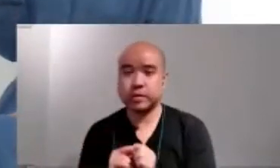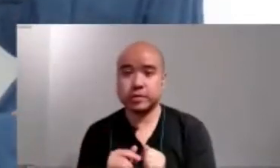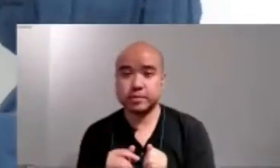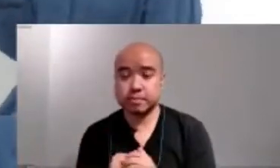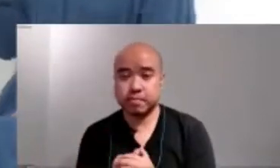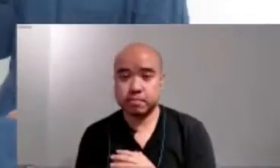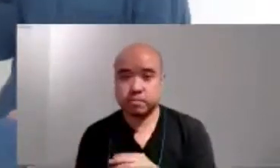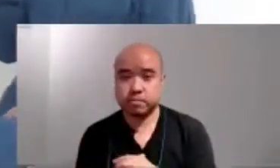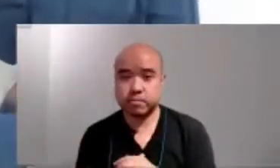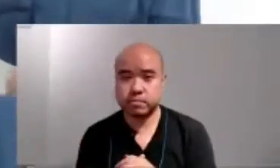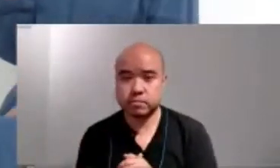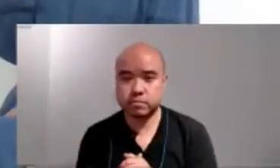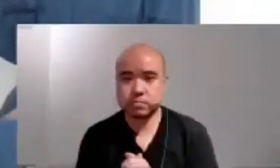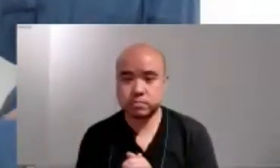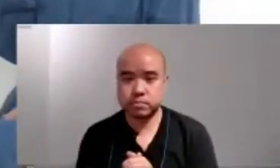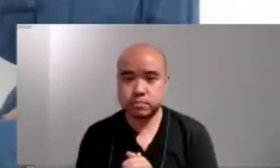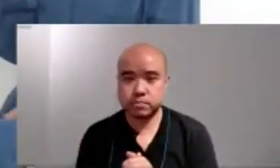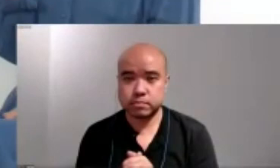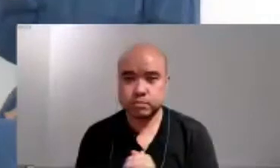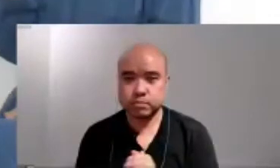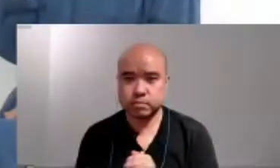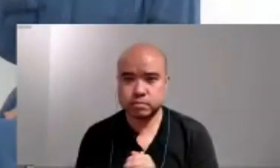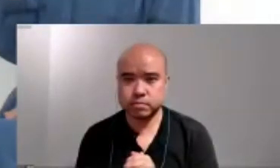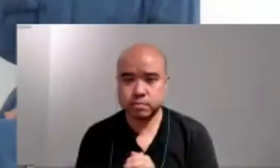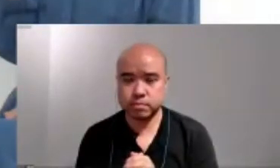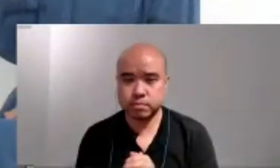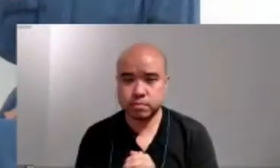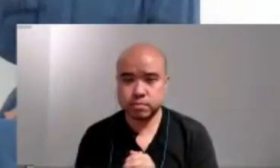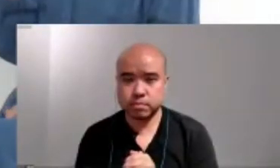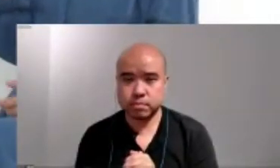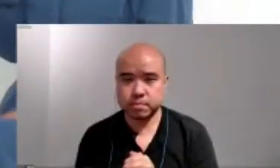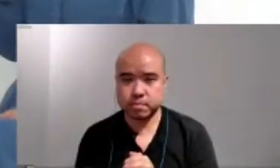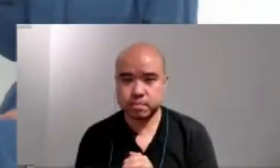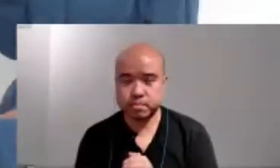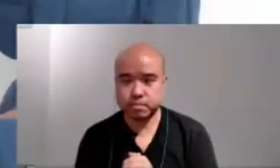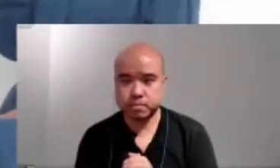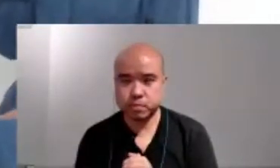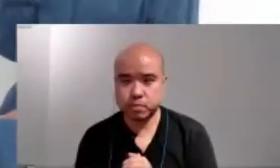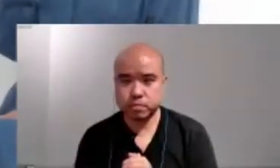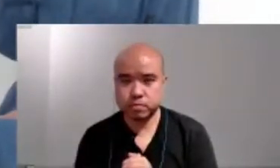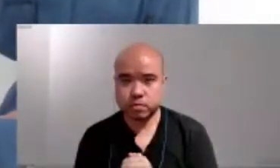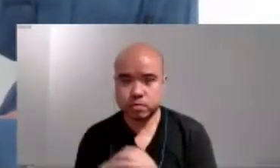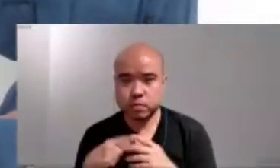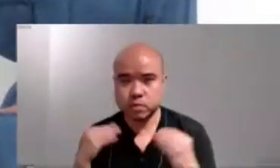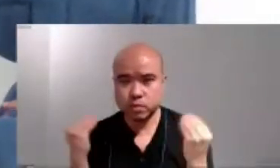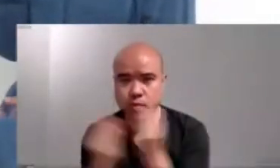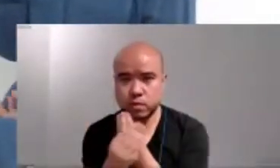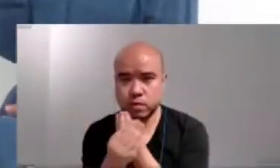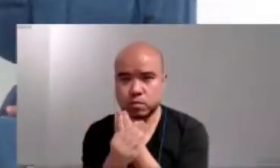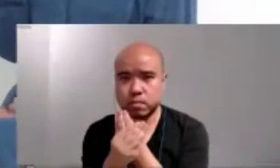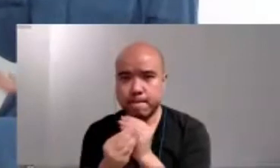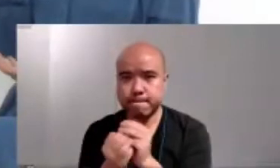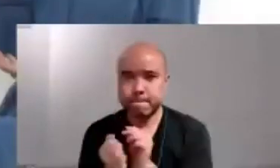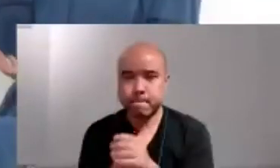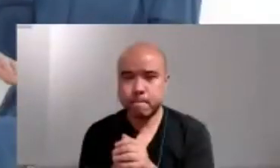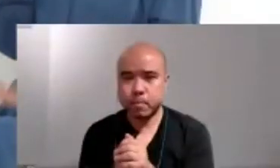到過咯。因為我哋嘅其實我哋最主要做義物互物嘅活動多啦，咁我哋活動係有好多